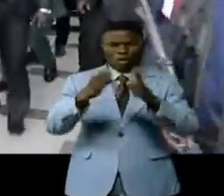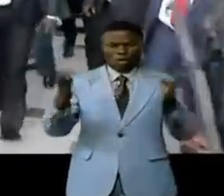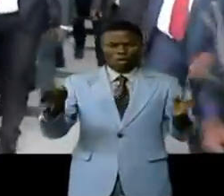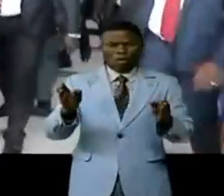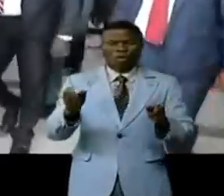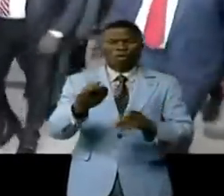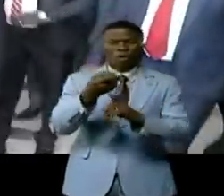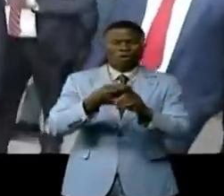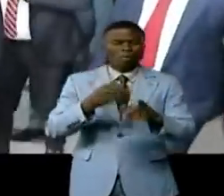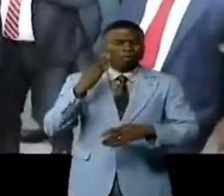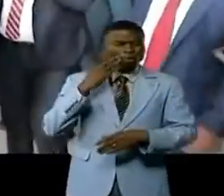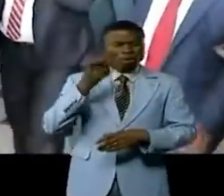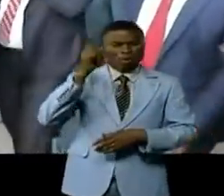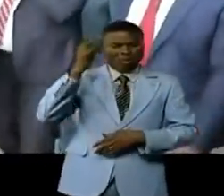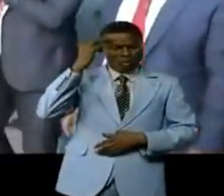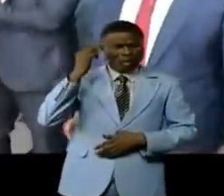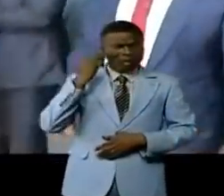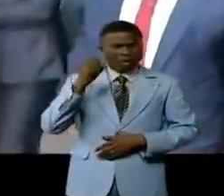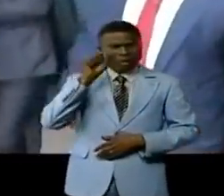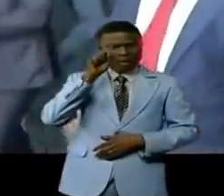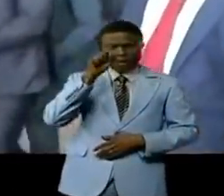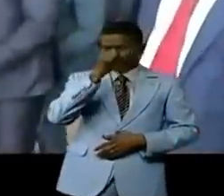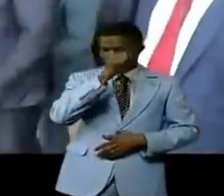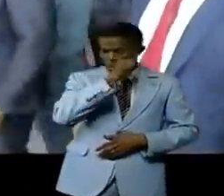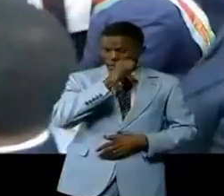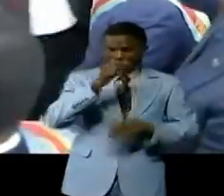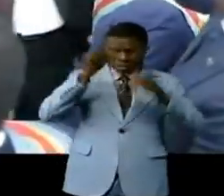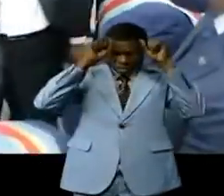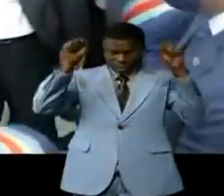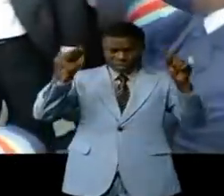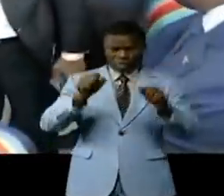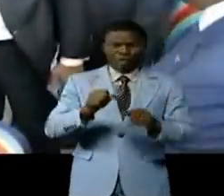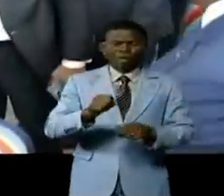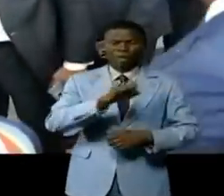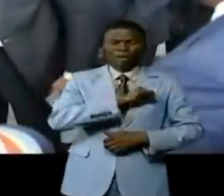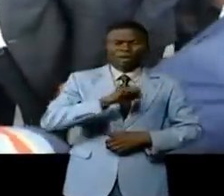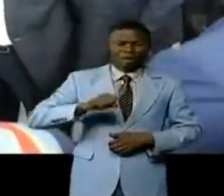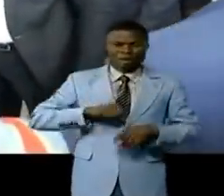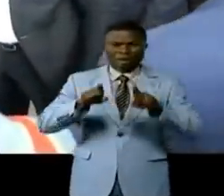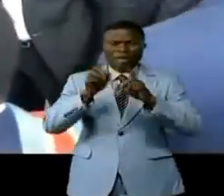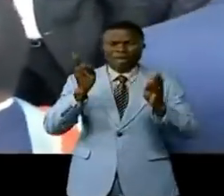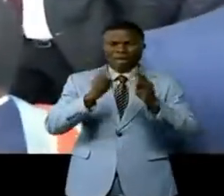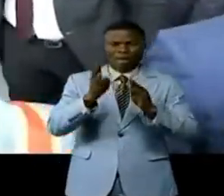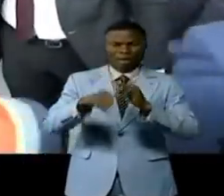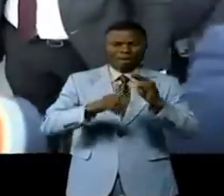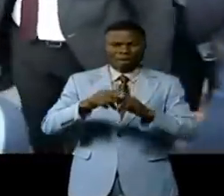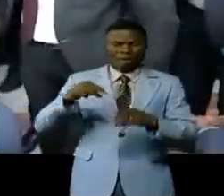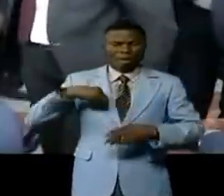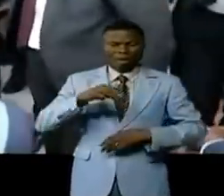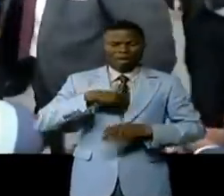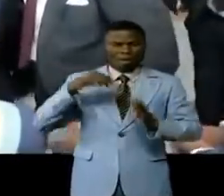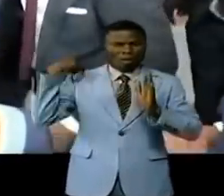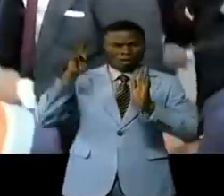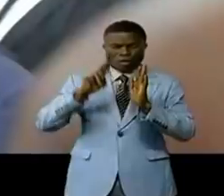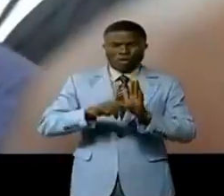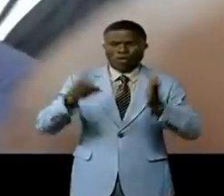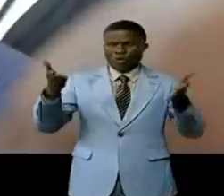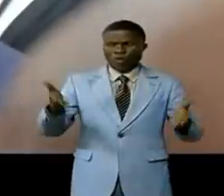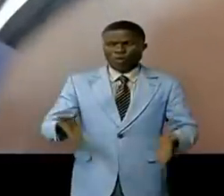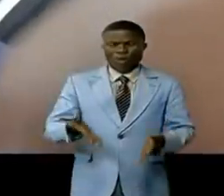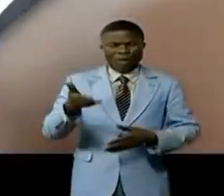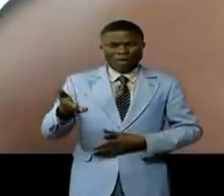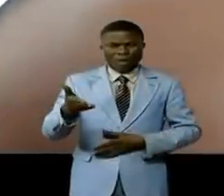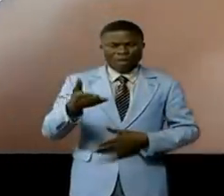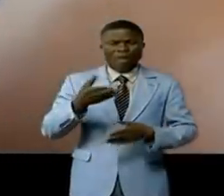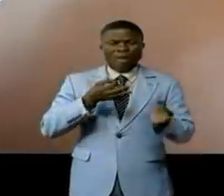de mars, le Premier ministre Jean-Michel Samalou Kondé, le président de deux chambres du Parlement ainsi que le membre du gouvernement ont été nourris de explications claires